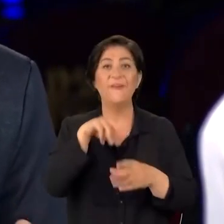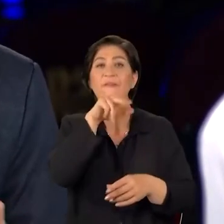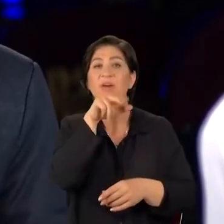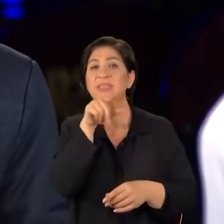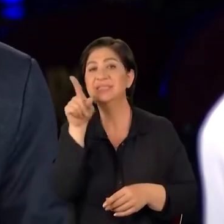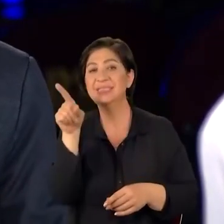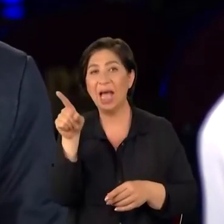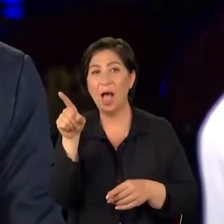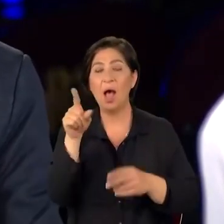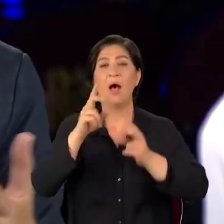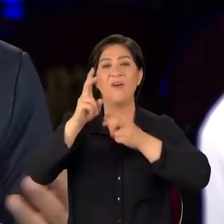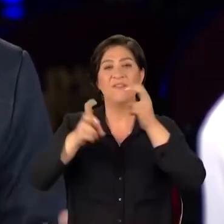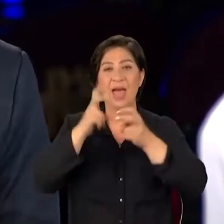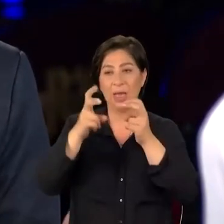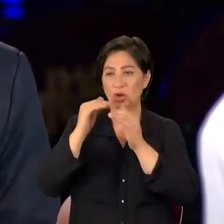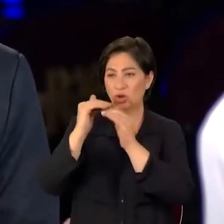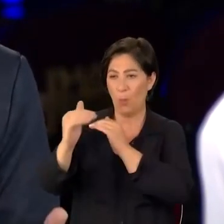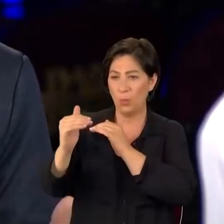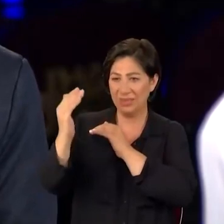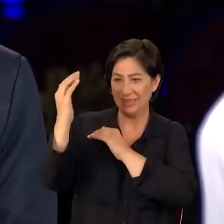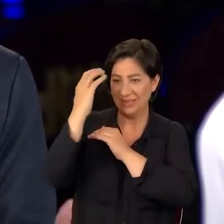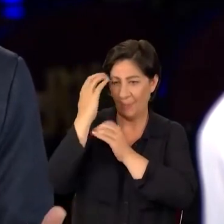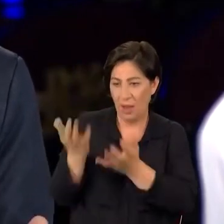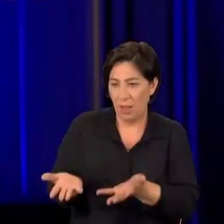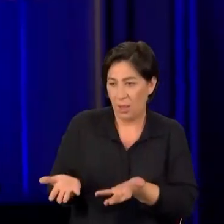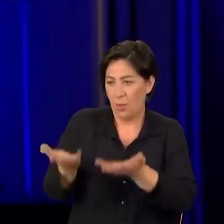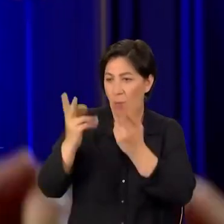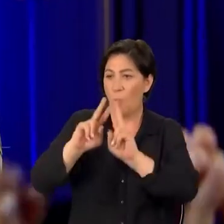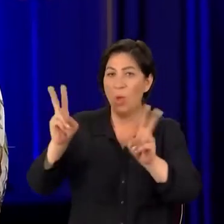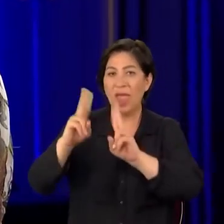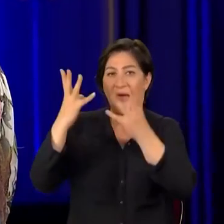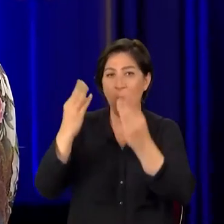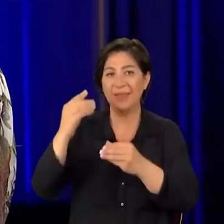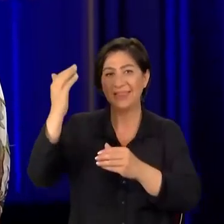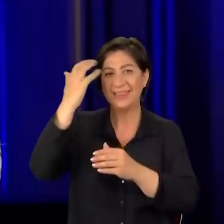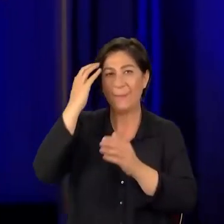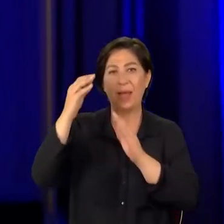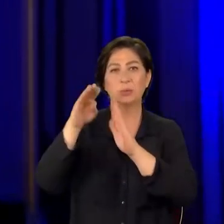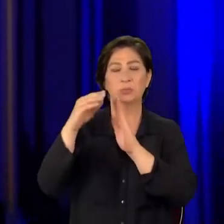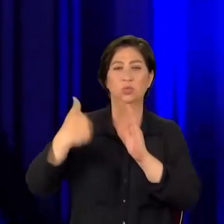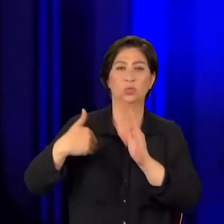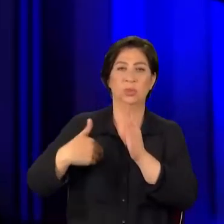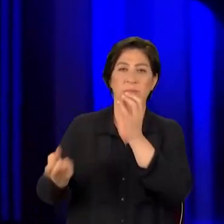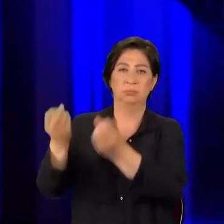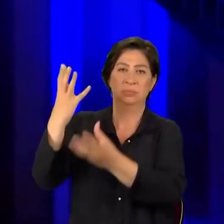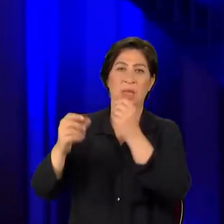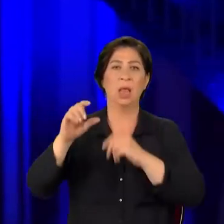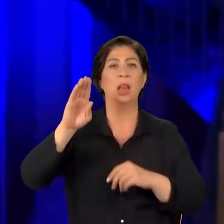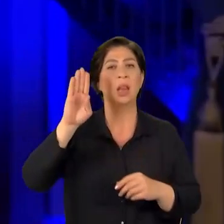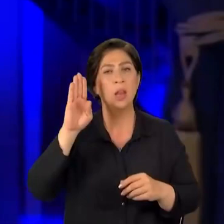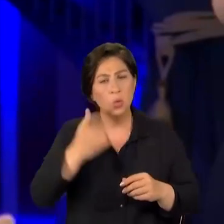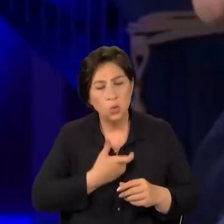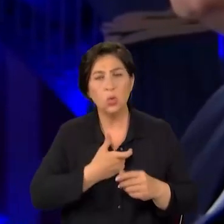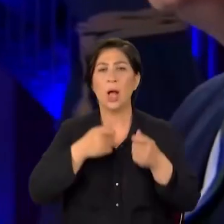Fransa sanayi toplumu olmanın temel, kalkınma ve modernleşmenin temel kuralların kurumlarını oluşturmuş. Laiklik,